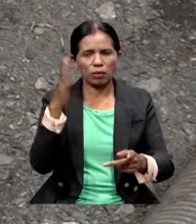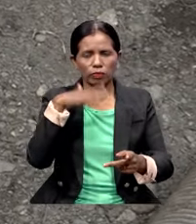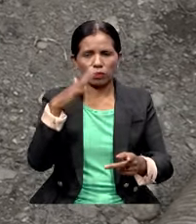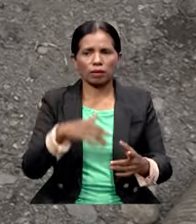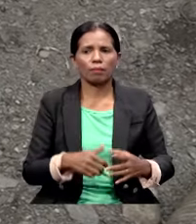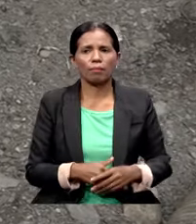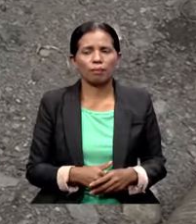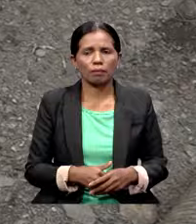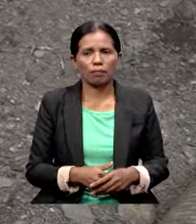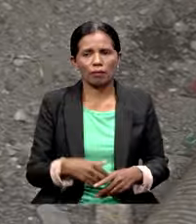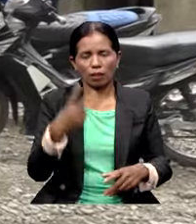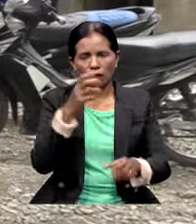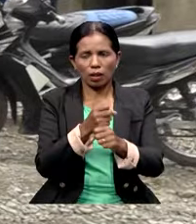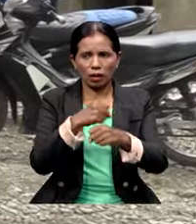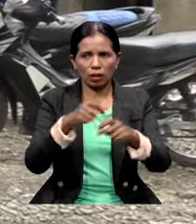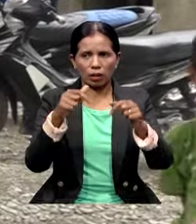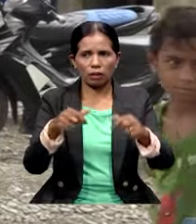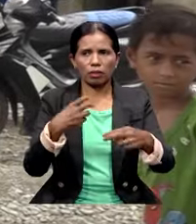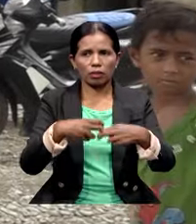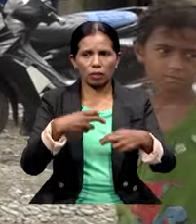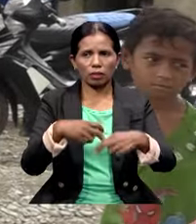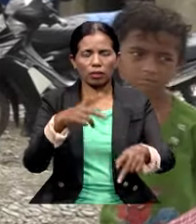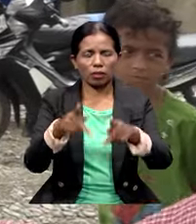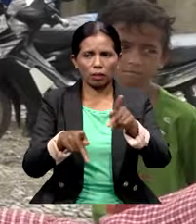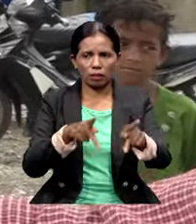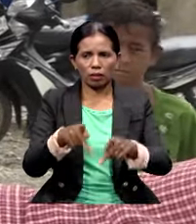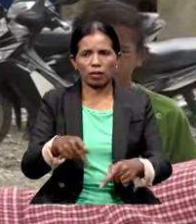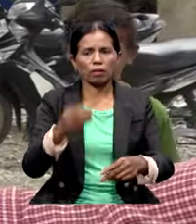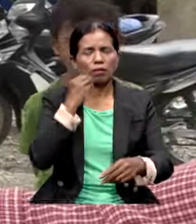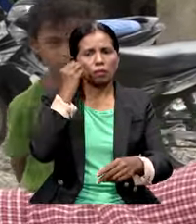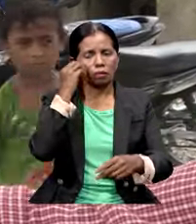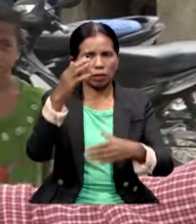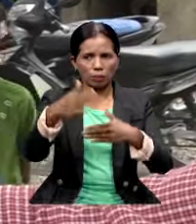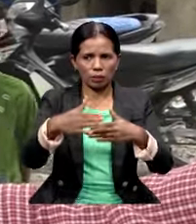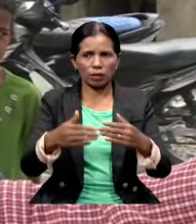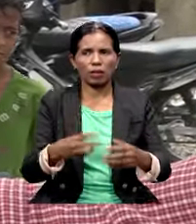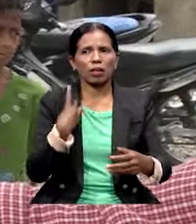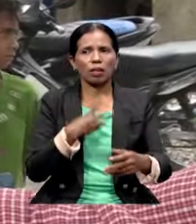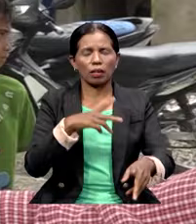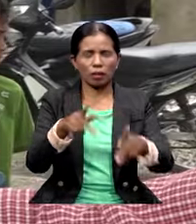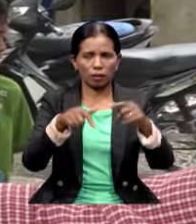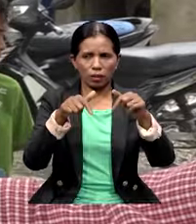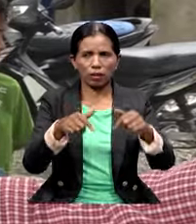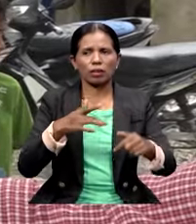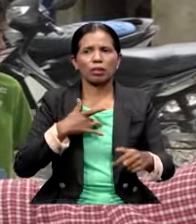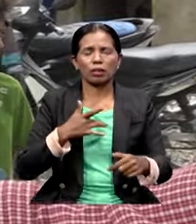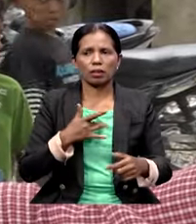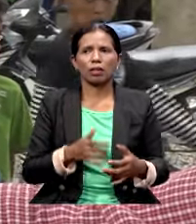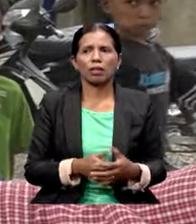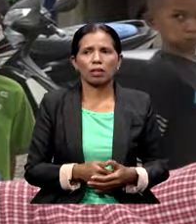ona katak sira hale hane impact te wes bae ma komunidade ne bema kele besi kene. Asa ami komunidade sira hane senti